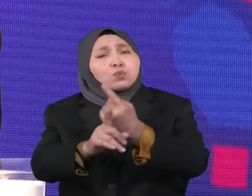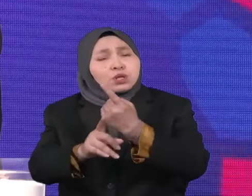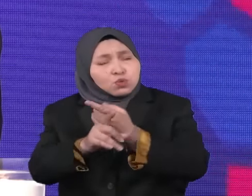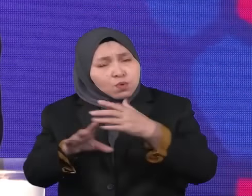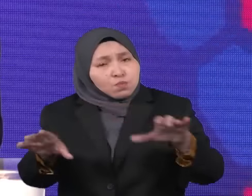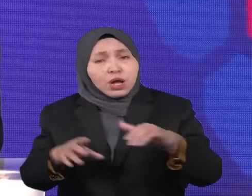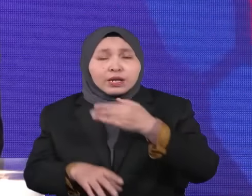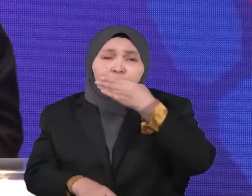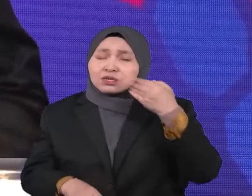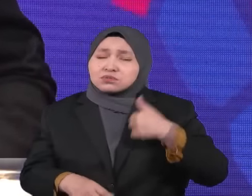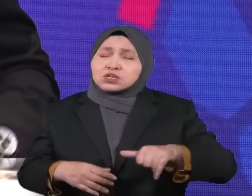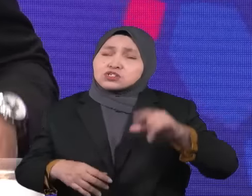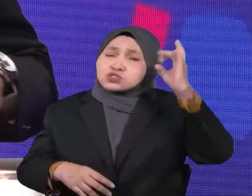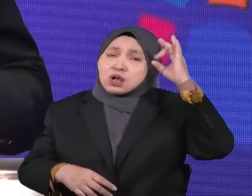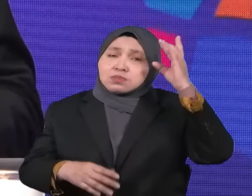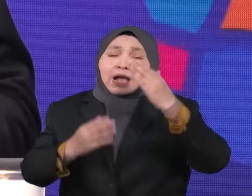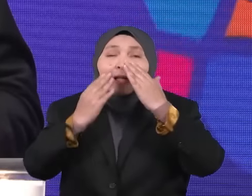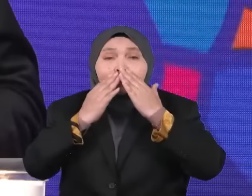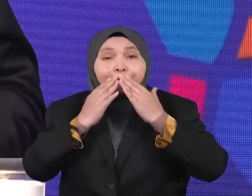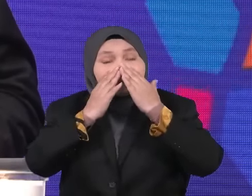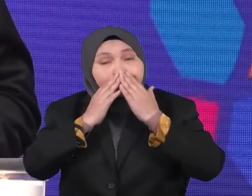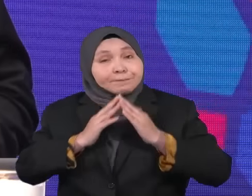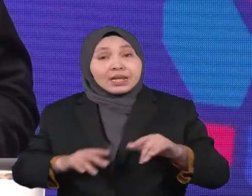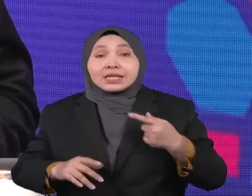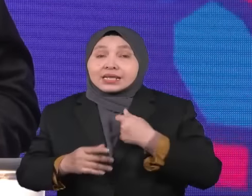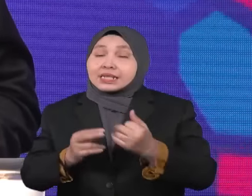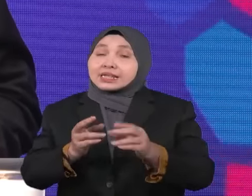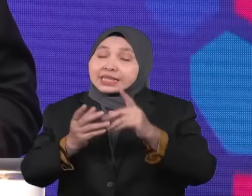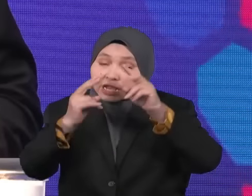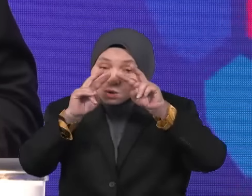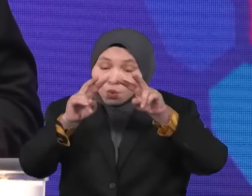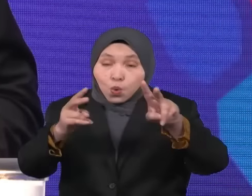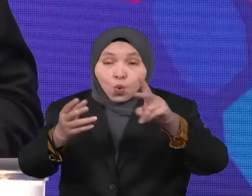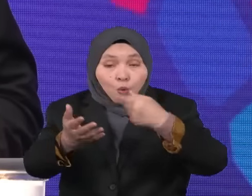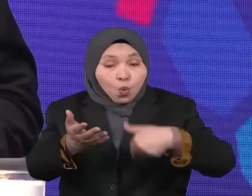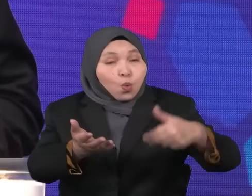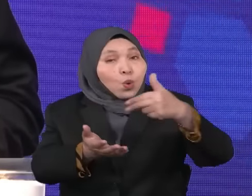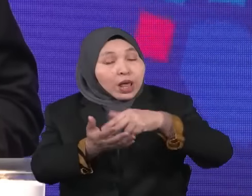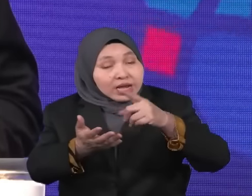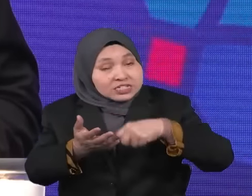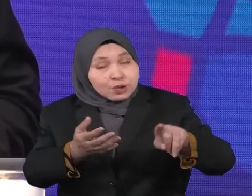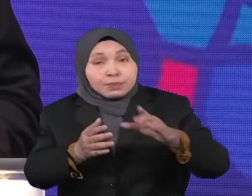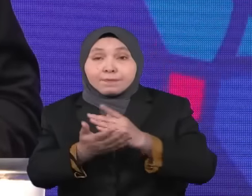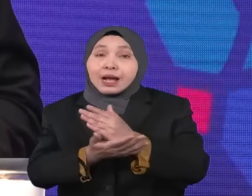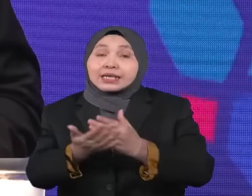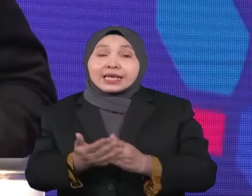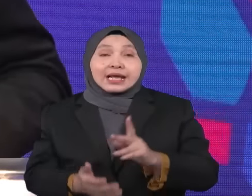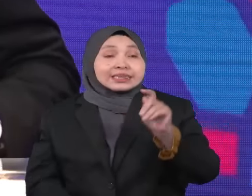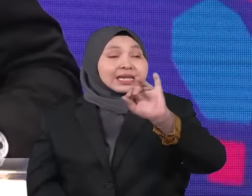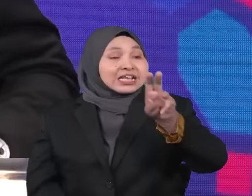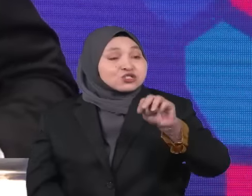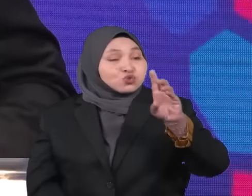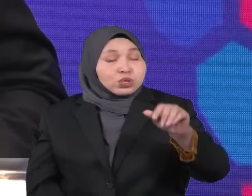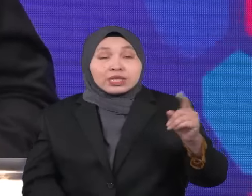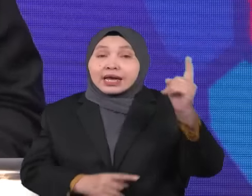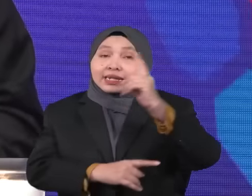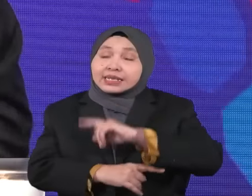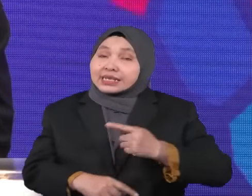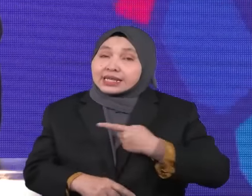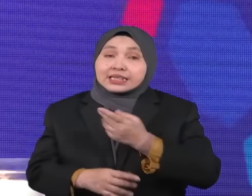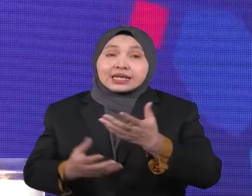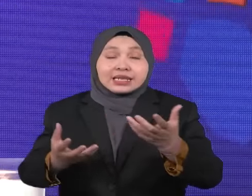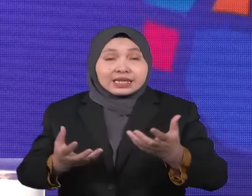InsyaAllah. Amin. Ya Rab. Amin. Kita nak lihat seketika ulang kaji kita pada ruangan tajwid pada hari ini, iaitu kita